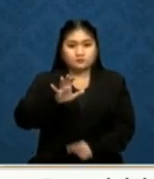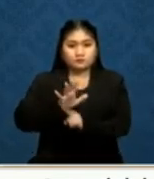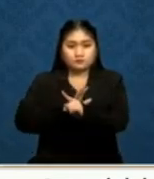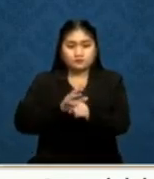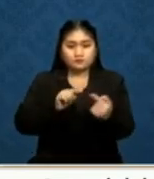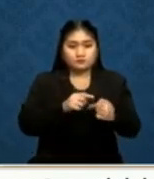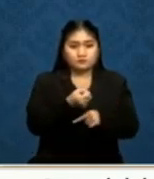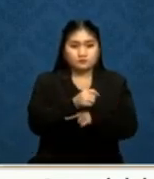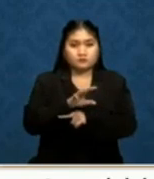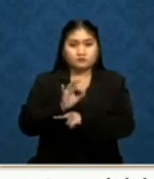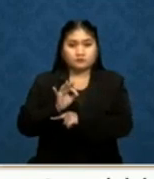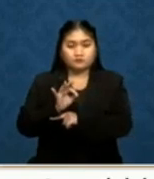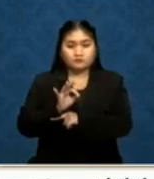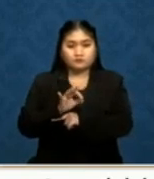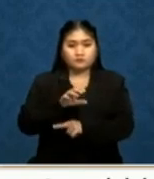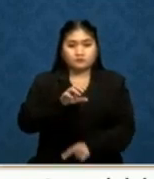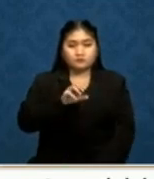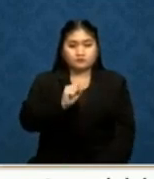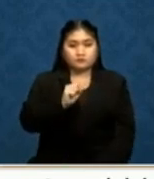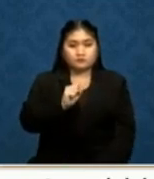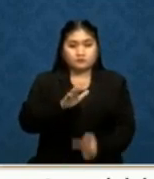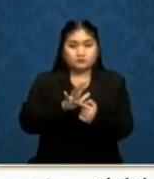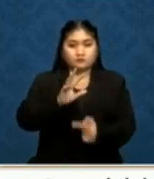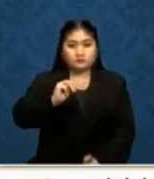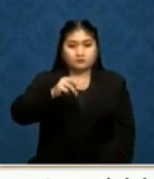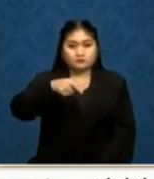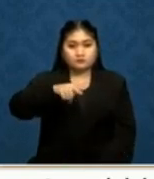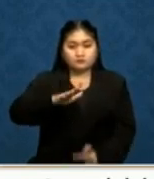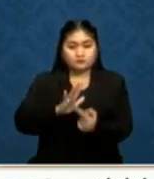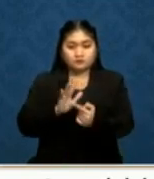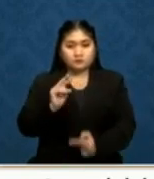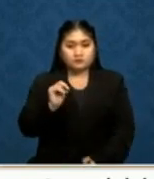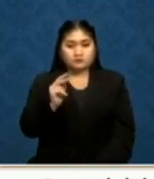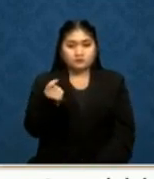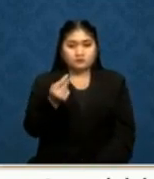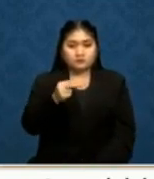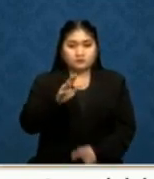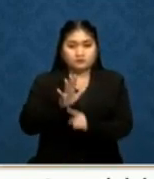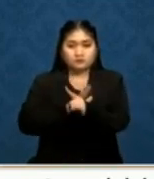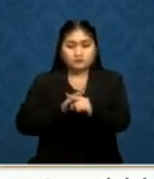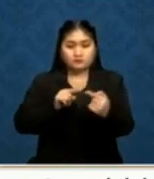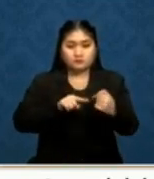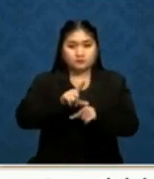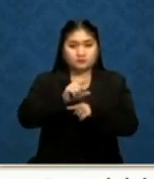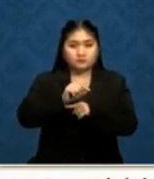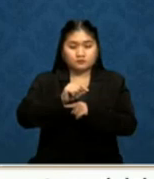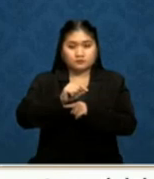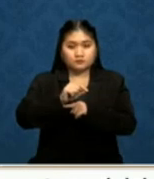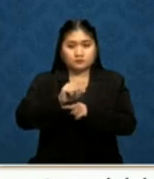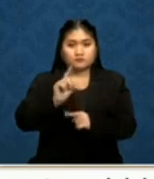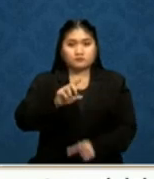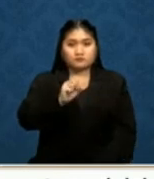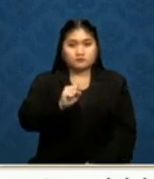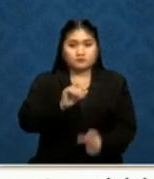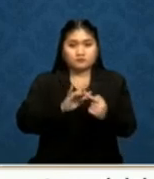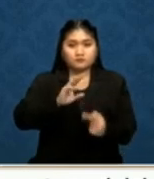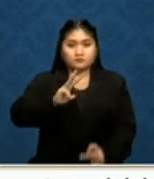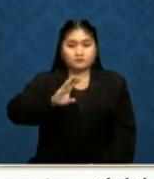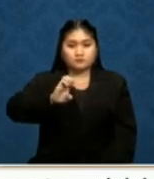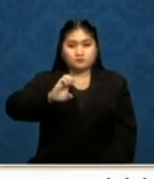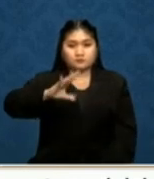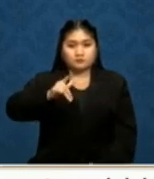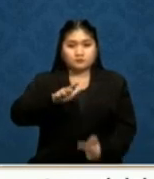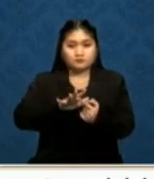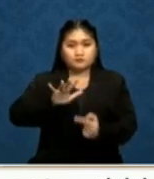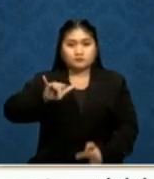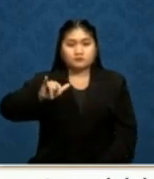19นายสัมพันธ์สารธนะ20 พลตำรวจตรีสุวิชาญยานกิติ